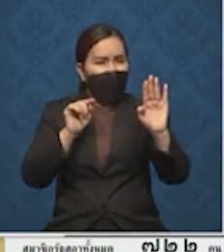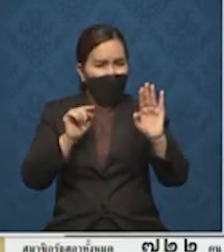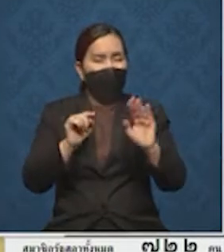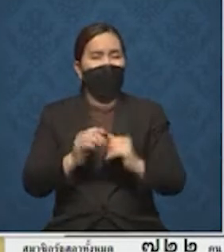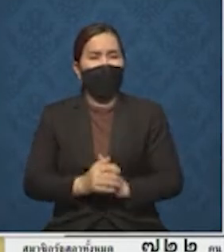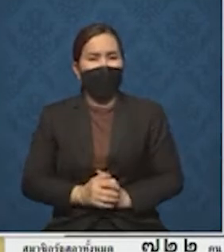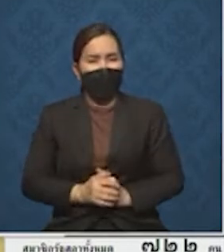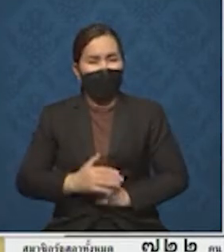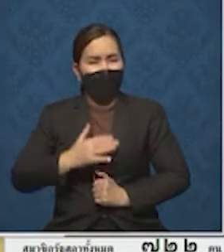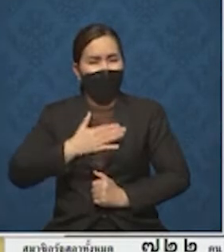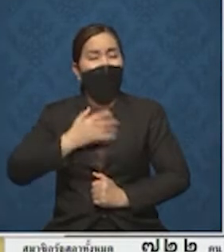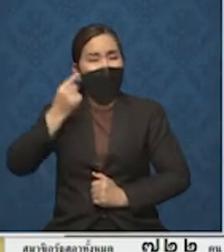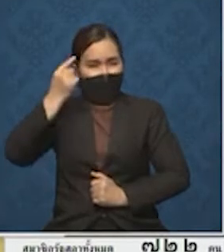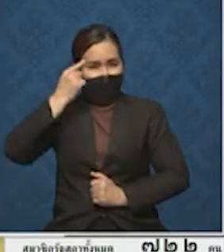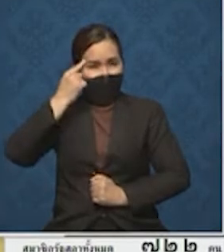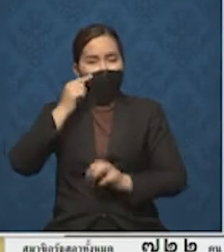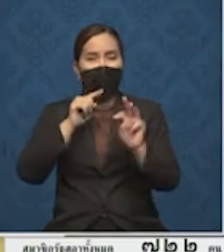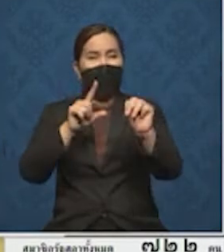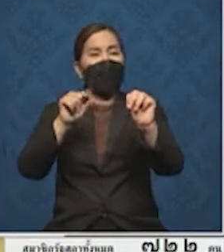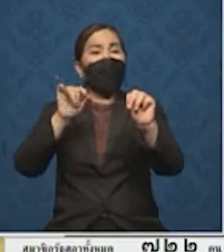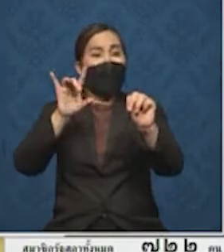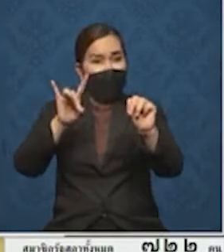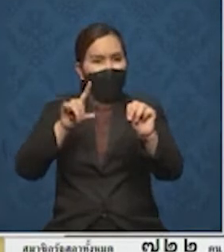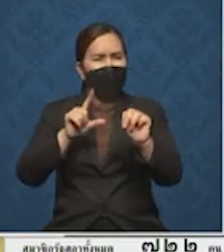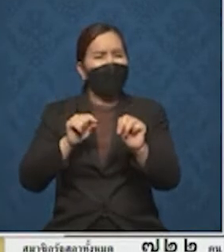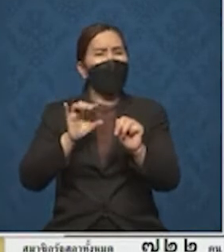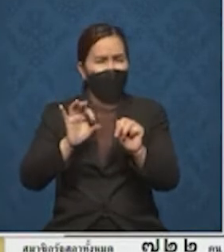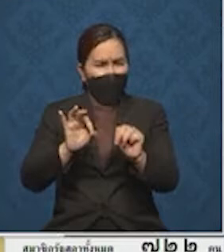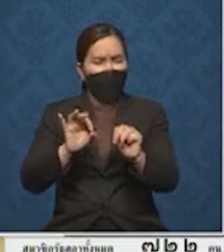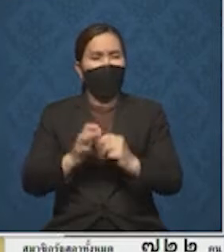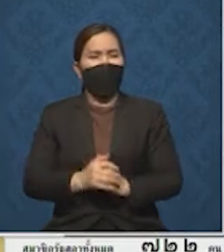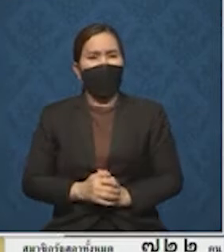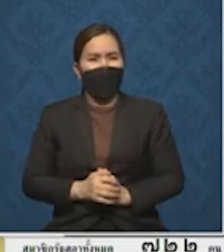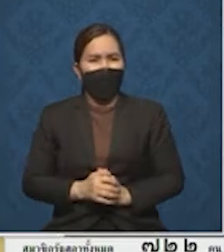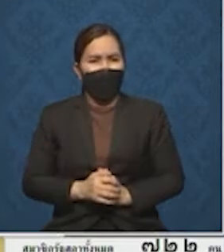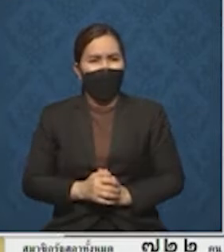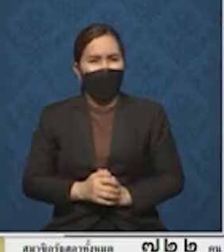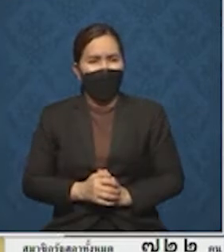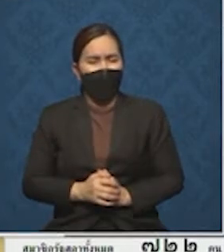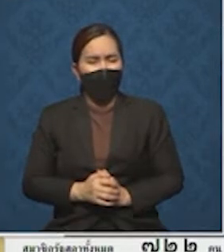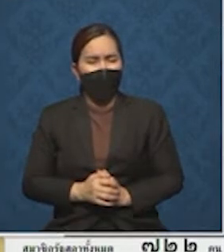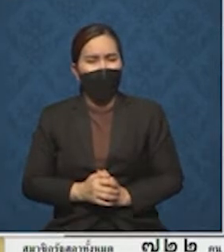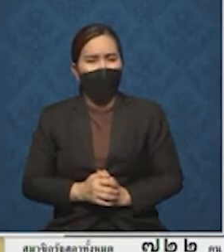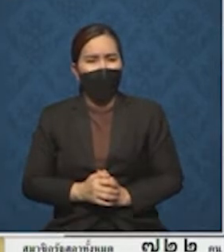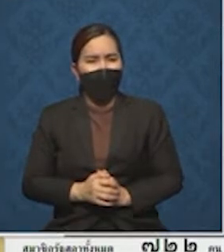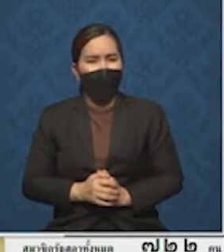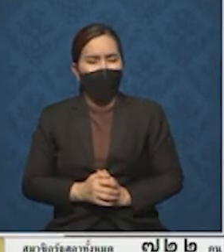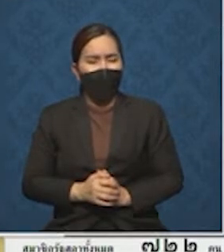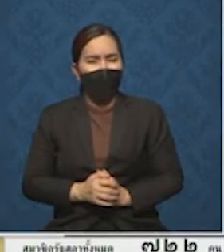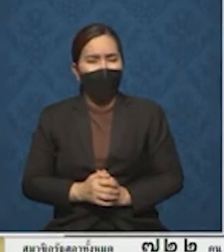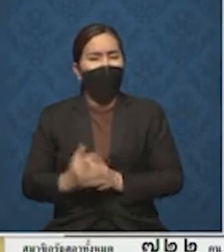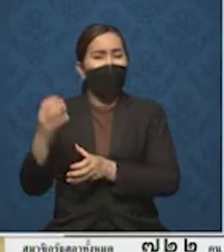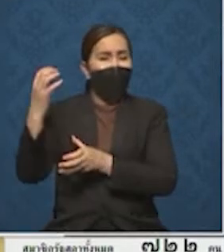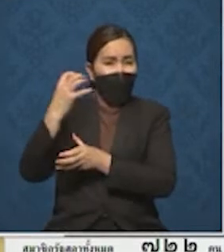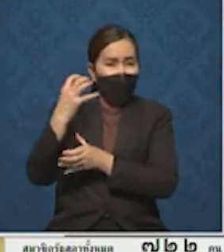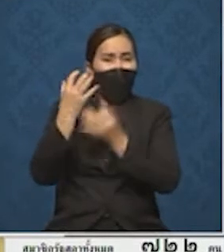ว่าตา 28มาตา 29 นeminเป็นเรื่องการ ครอบ รiende สนเป็นอิสระข